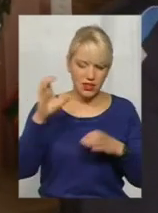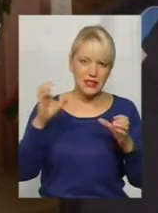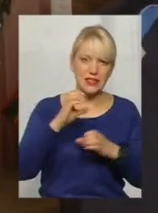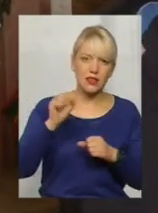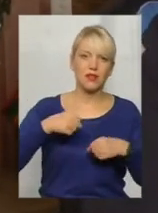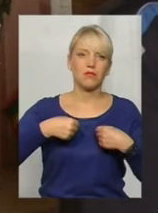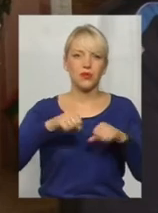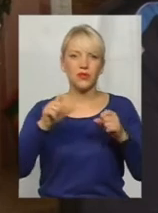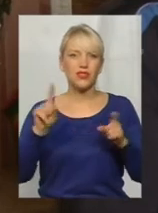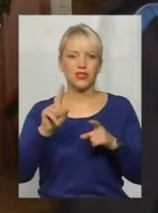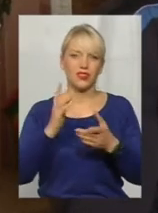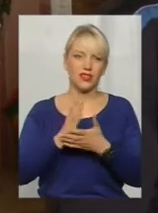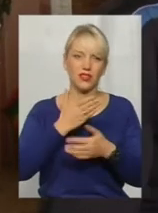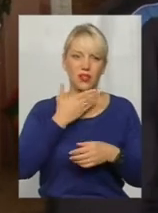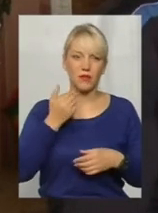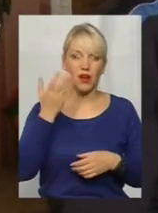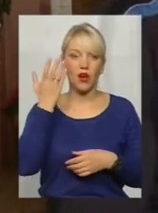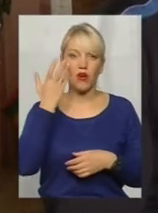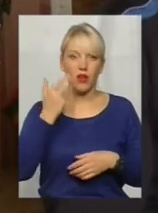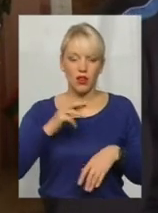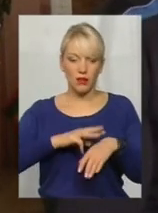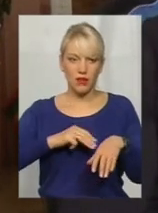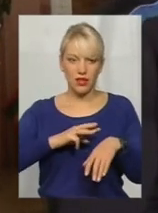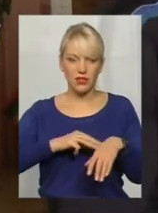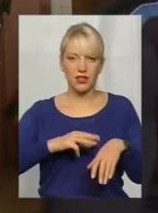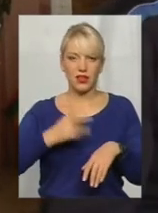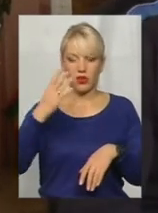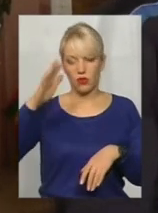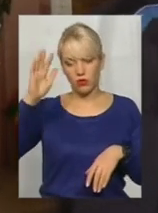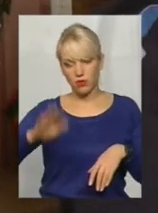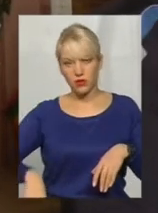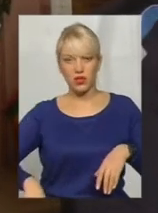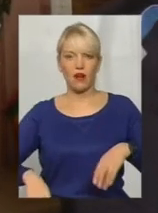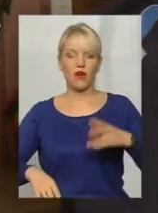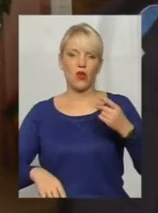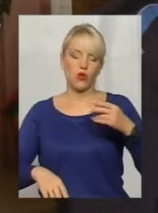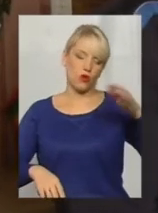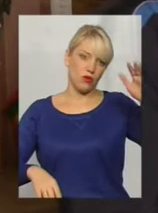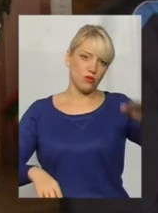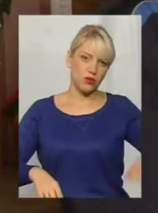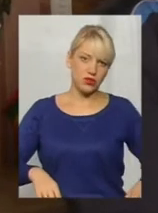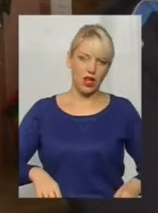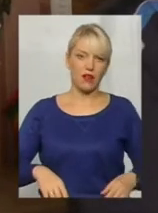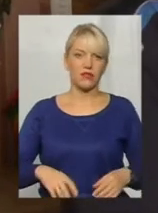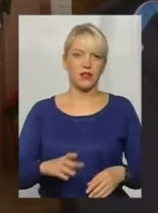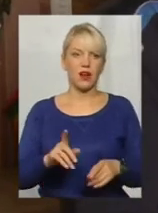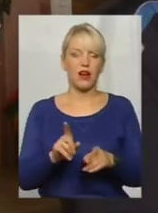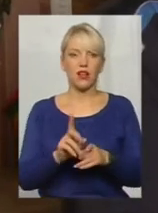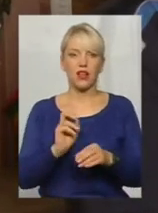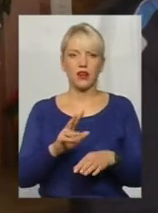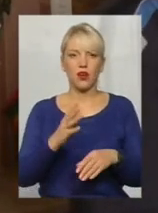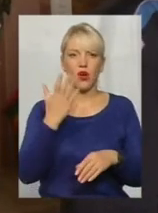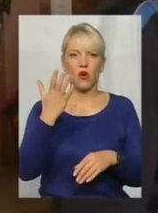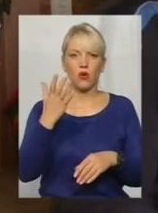що. О, і коли міліціонер опускав з однієї сторони руку, я з другої сторони руку опускав. О, і так ніби як взяла